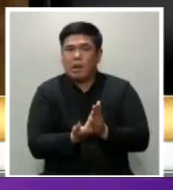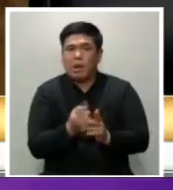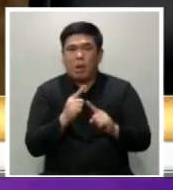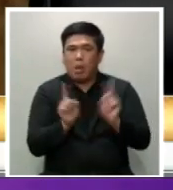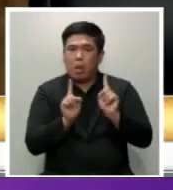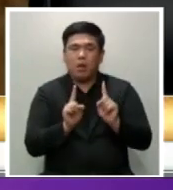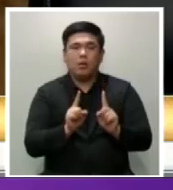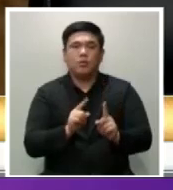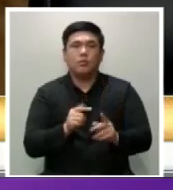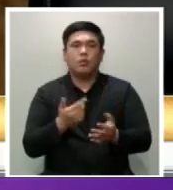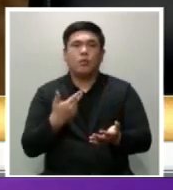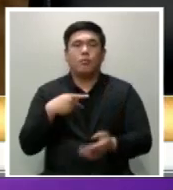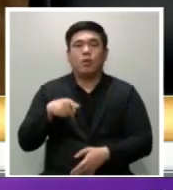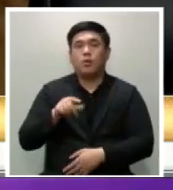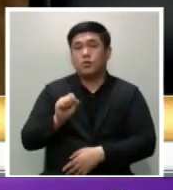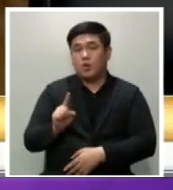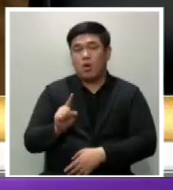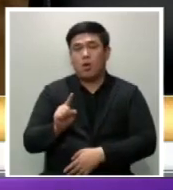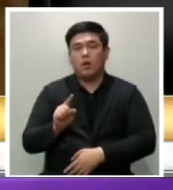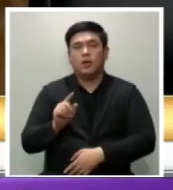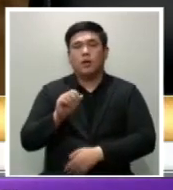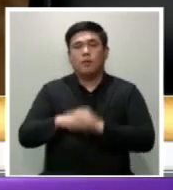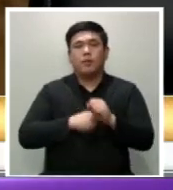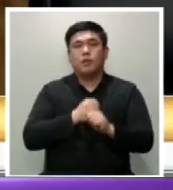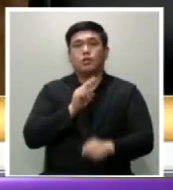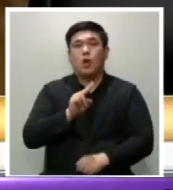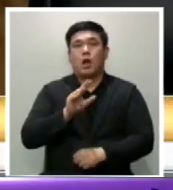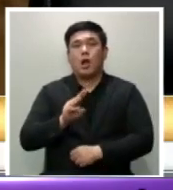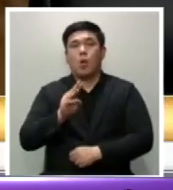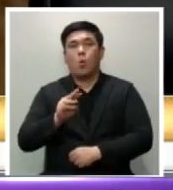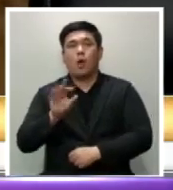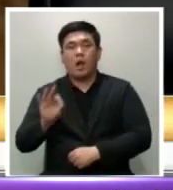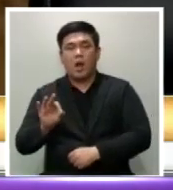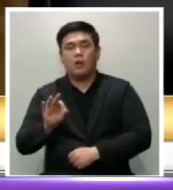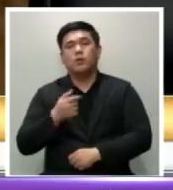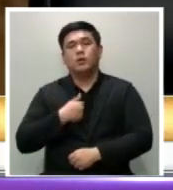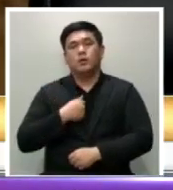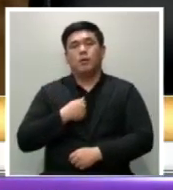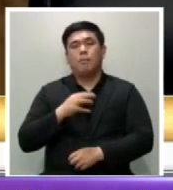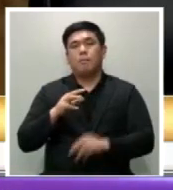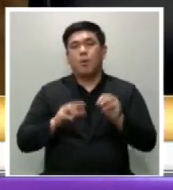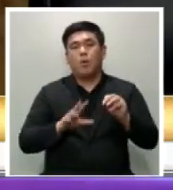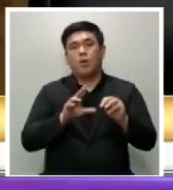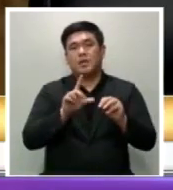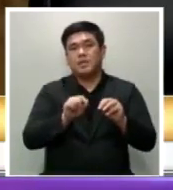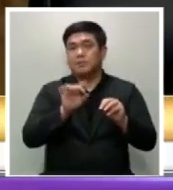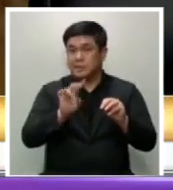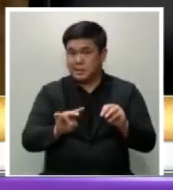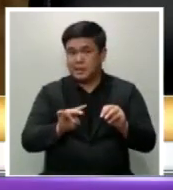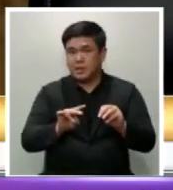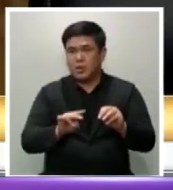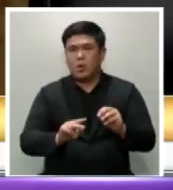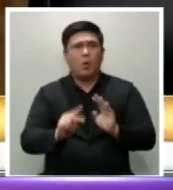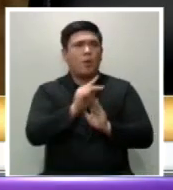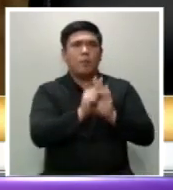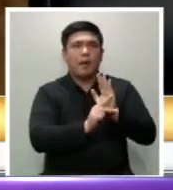พระราชบัญญัติศุลกากรพ.ศ. 2469มาตรา27กฎหมายพ.ศ.ไหนม